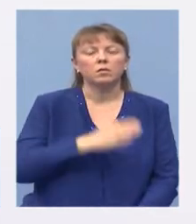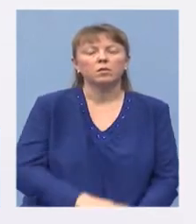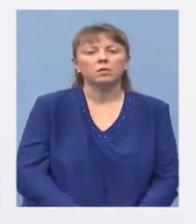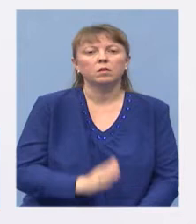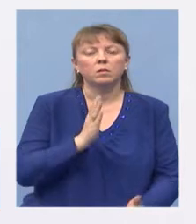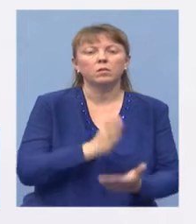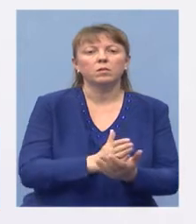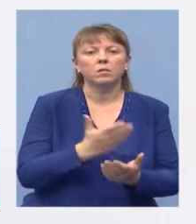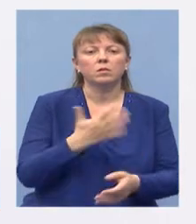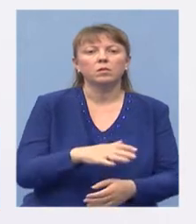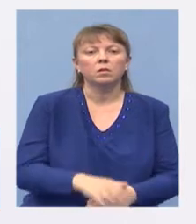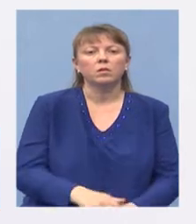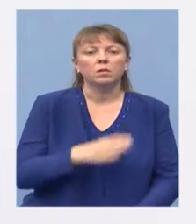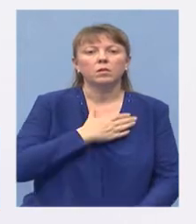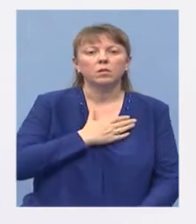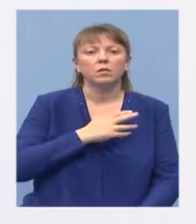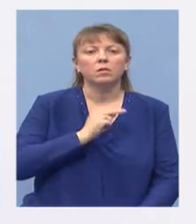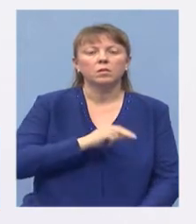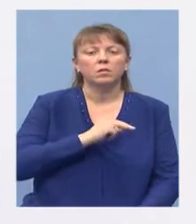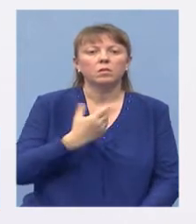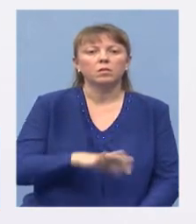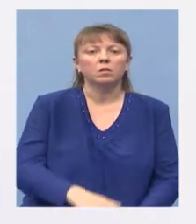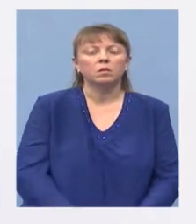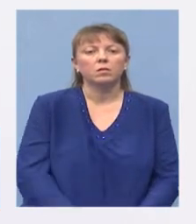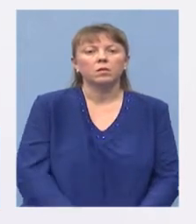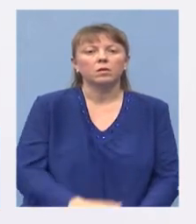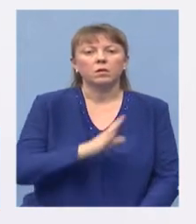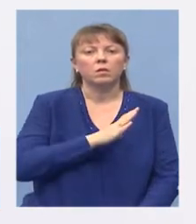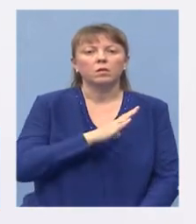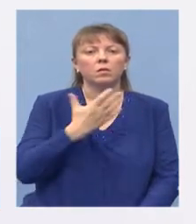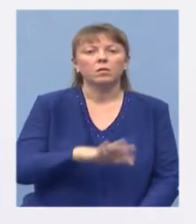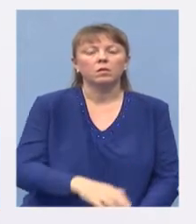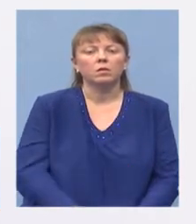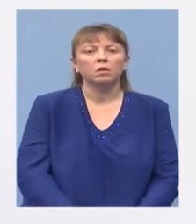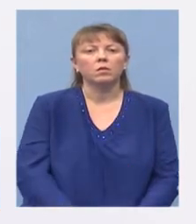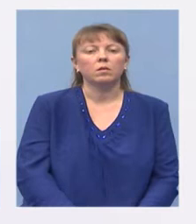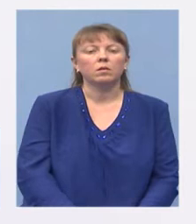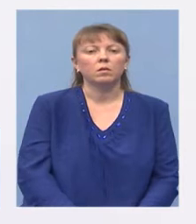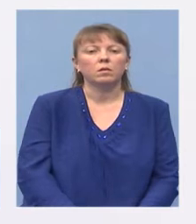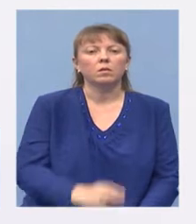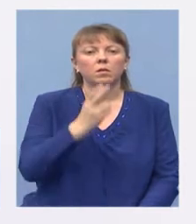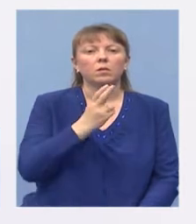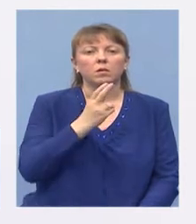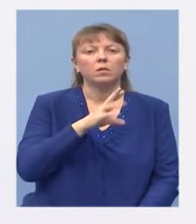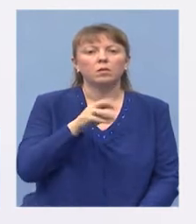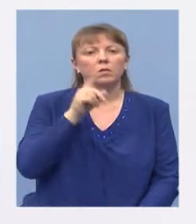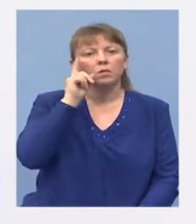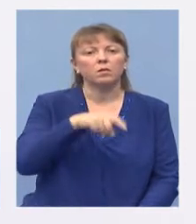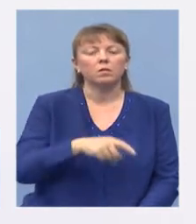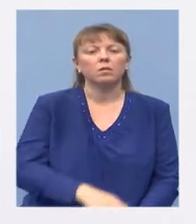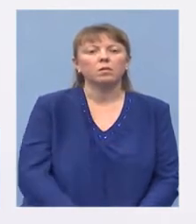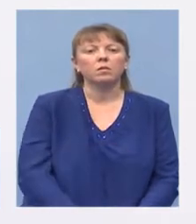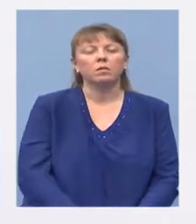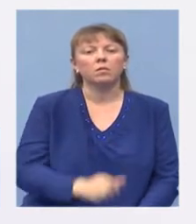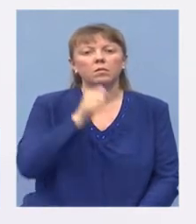напрямую также влияет на нашу работу, некорректность работы бывает, об этом, в принципе, и в социальных сетях вы слышите. Но по сравнению